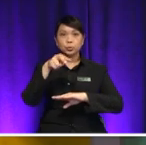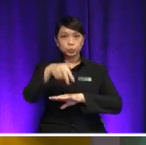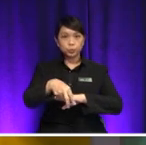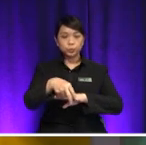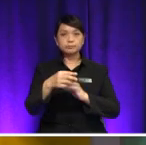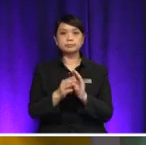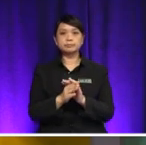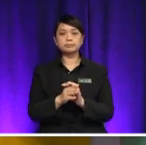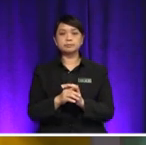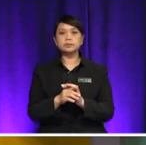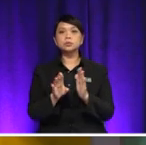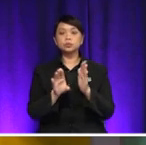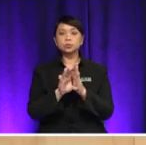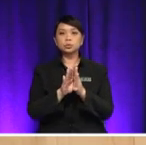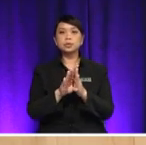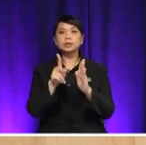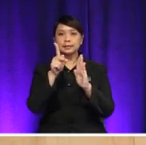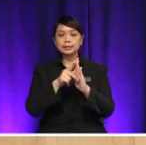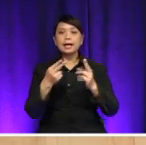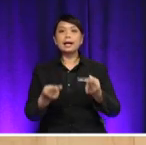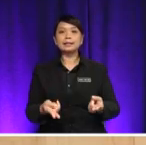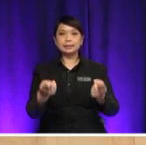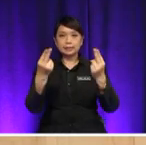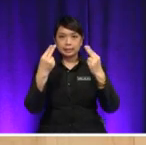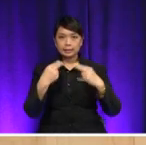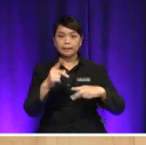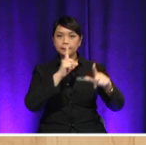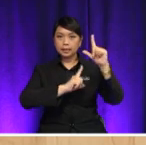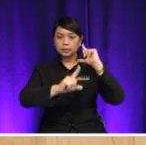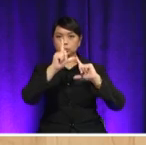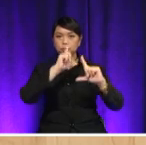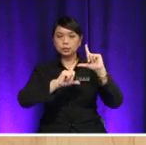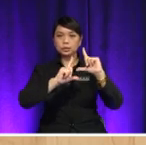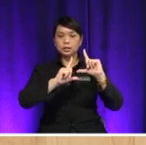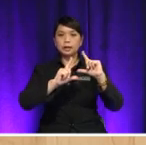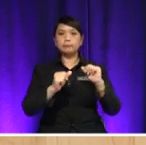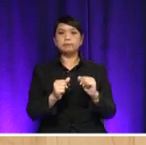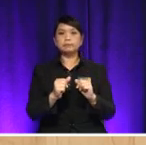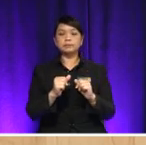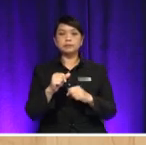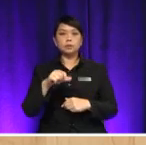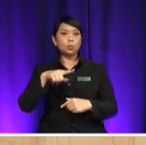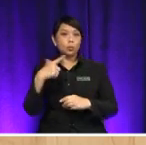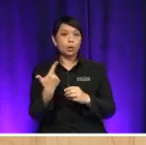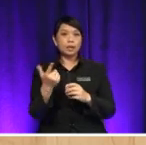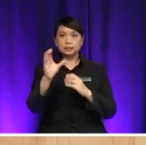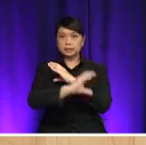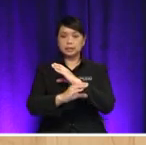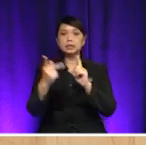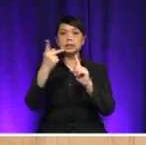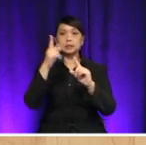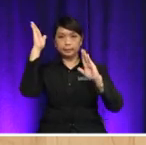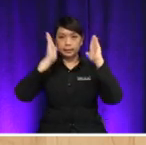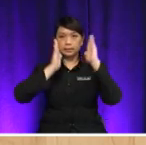kehadiran pelancung asing ke Malaysia Oke agak-agak event banyak yang turun Oh